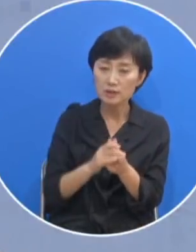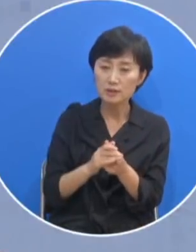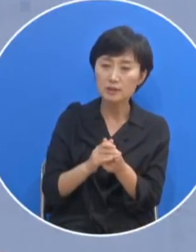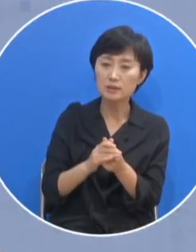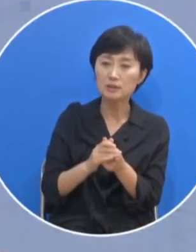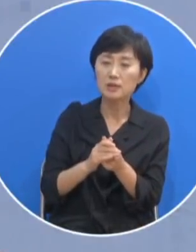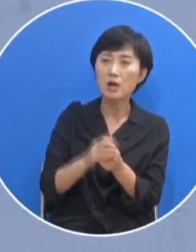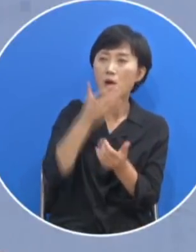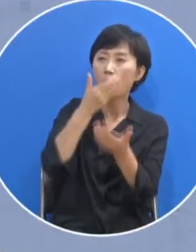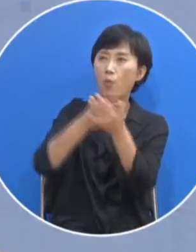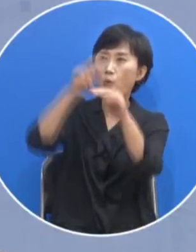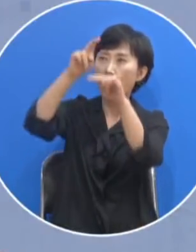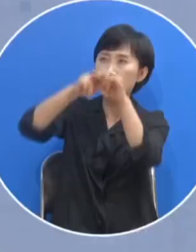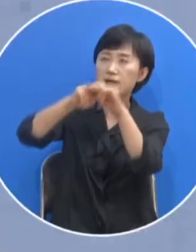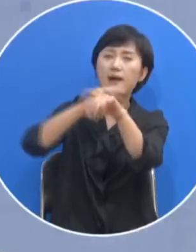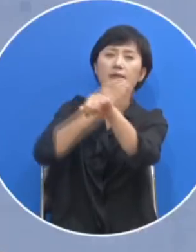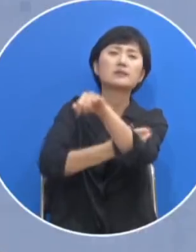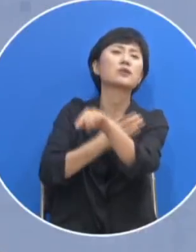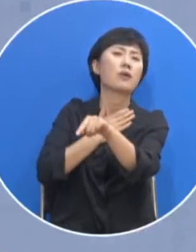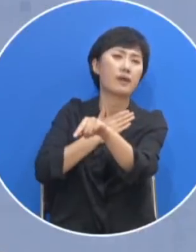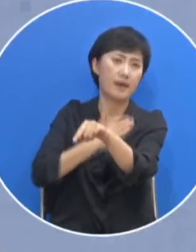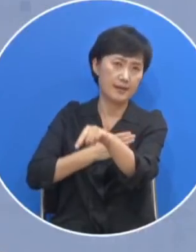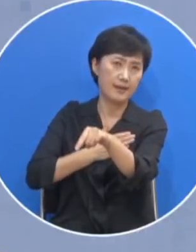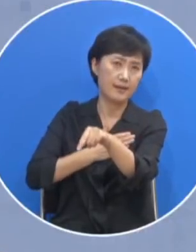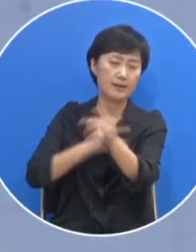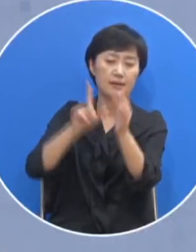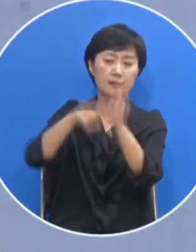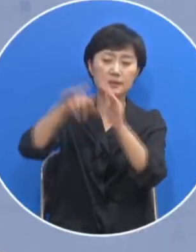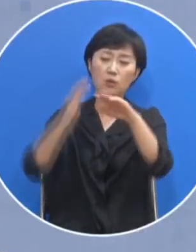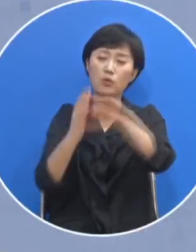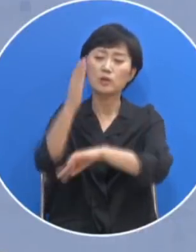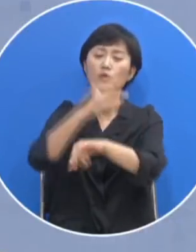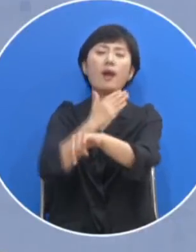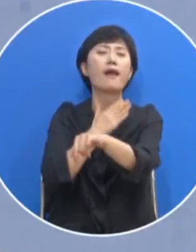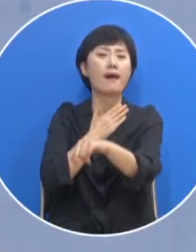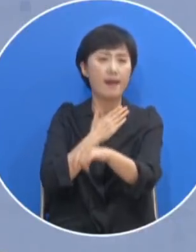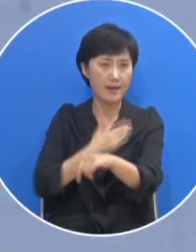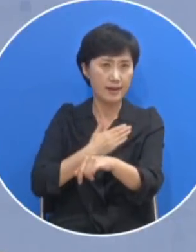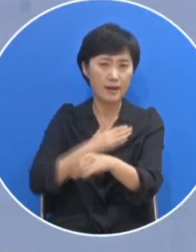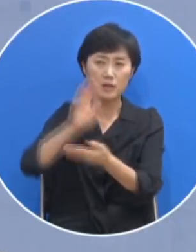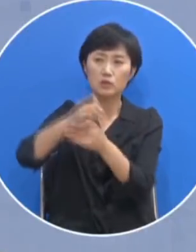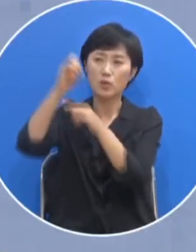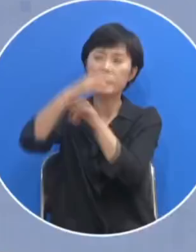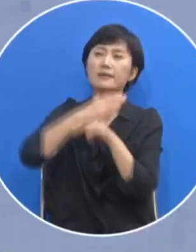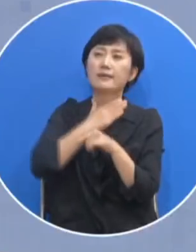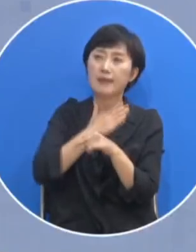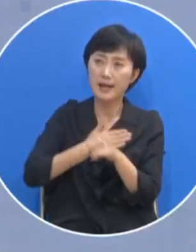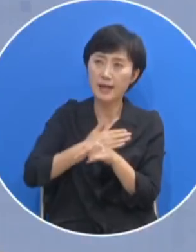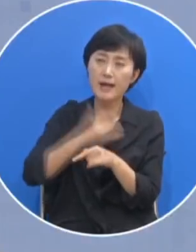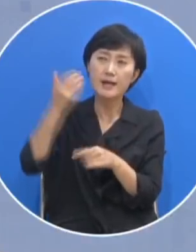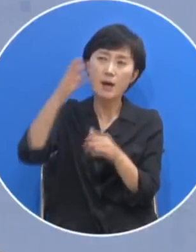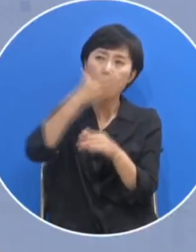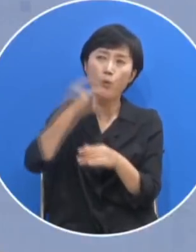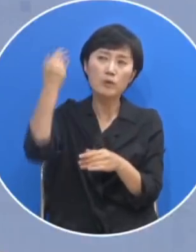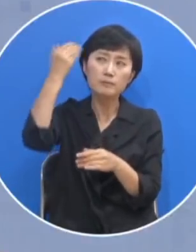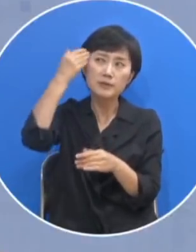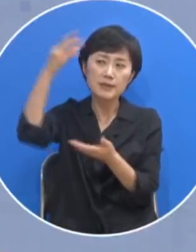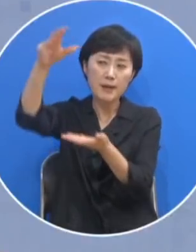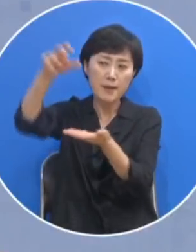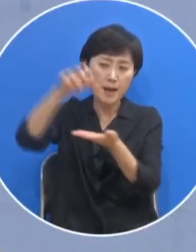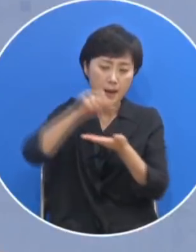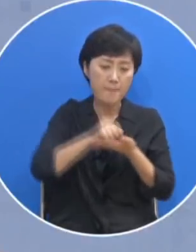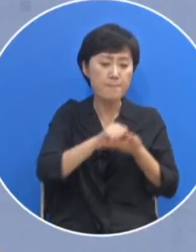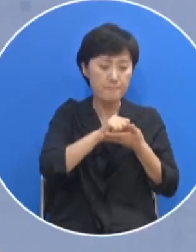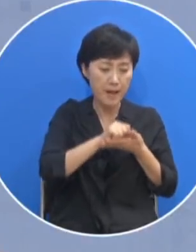waste no 봐 생각했 그랬다 총살 타는 페이스도 아리아 2 뒷산에 이거 아니까 이게 불러 봄이 딱